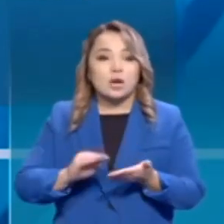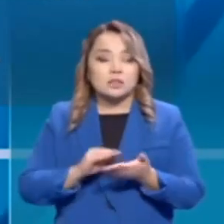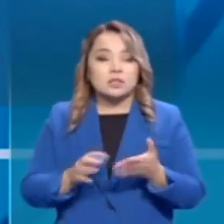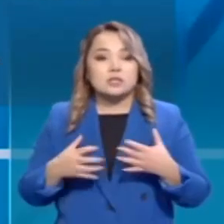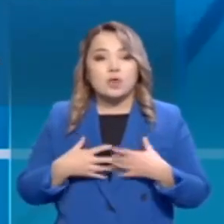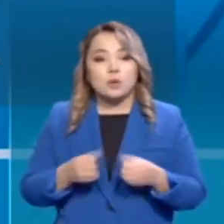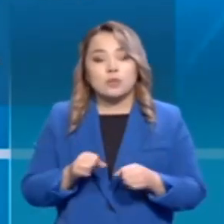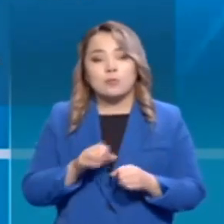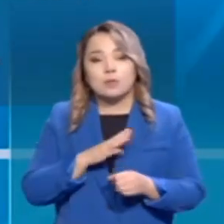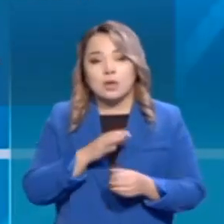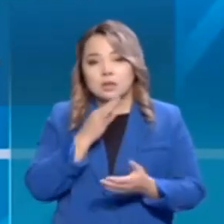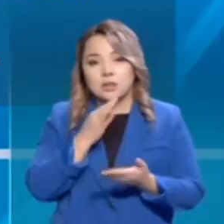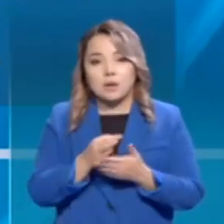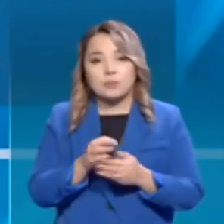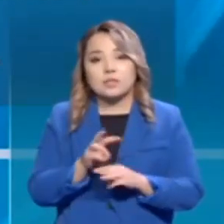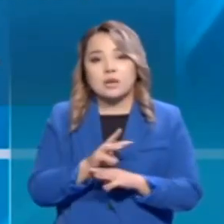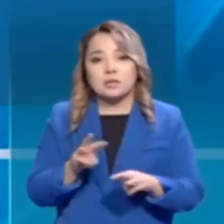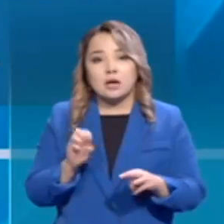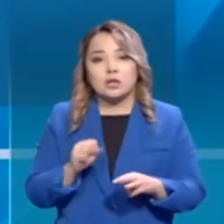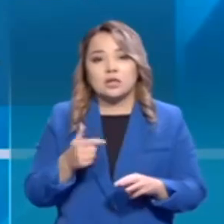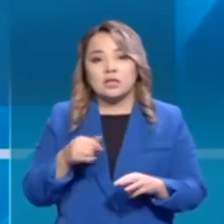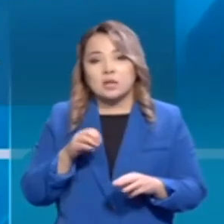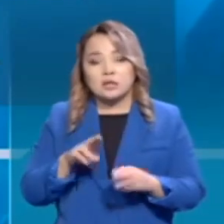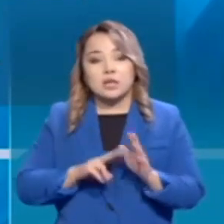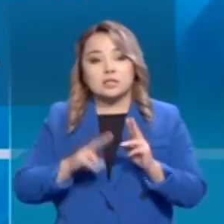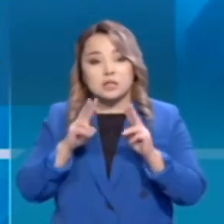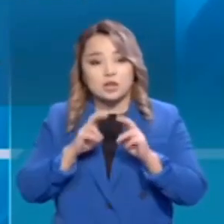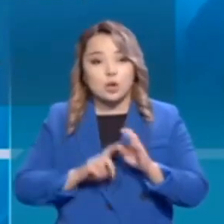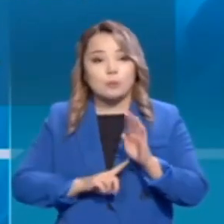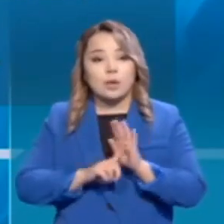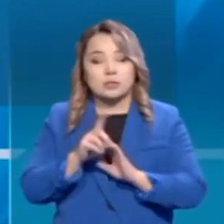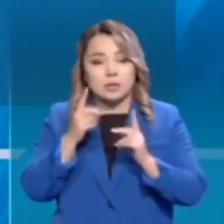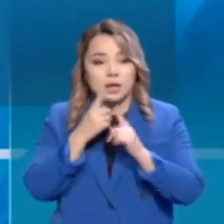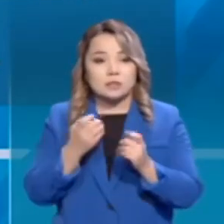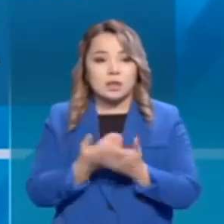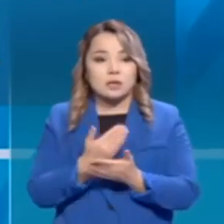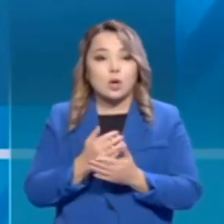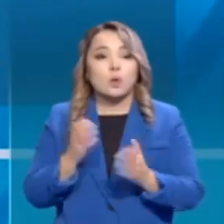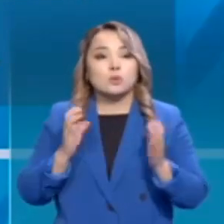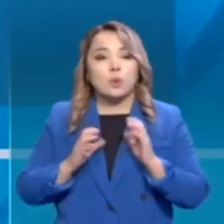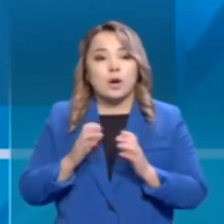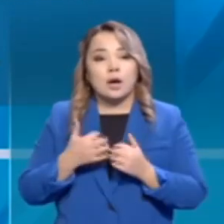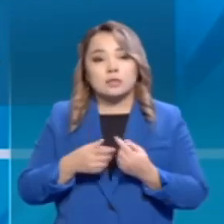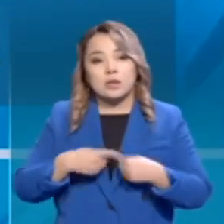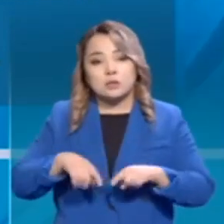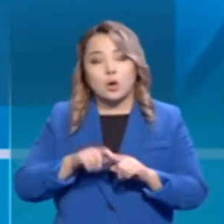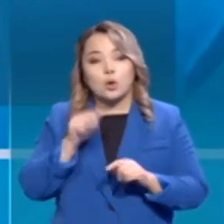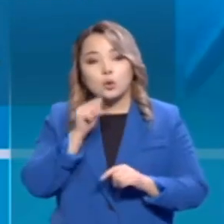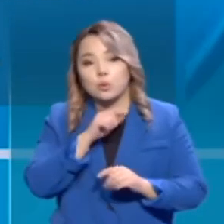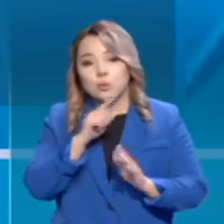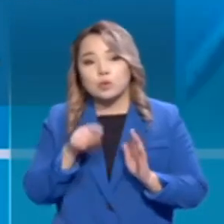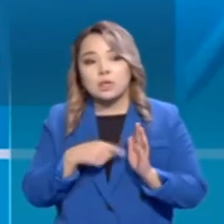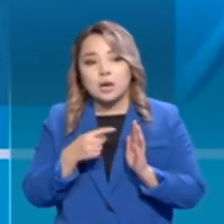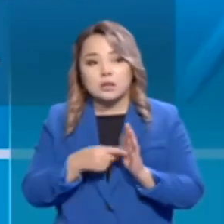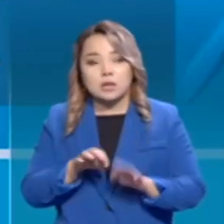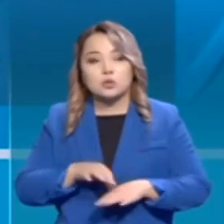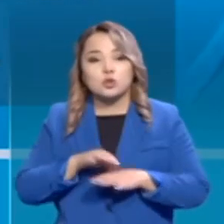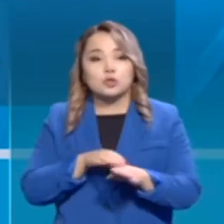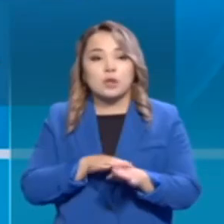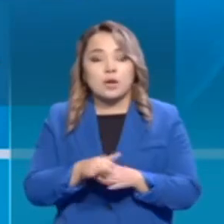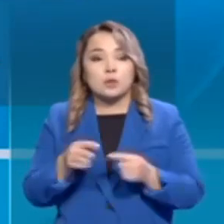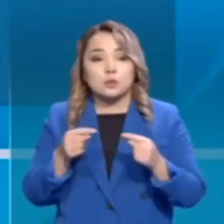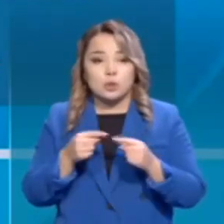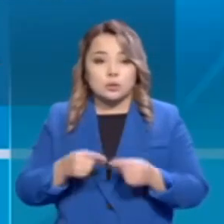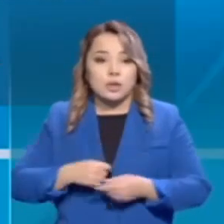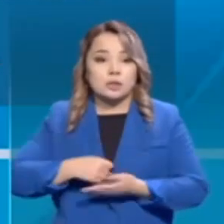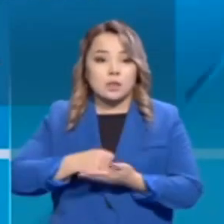денсаулық сақтау министрі Ажар Ғиният тексеріс басталғанын мәлімдеді. Қазір студенттер арасында құпия сауалнама жүріп жатыр. Егер мұндай жағдайлар